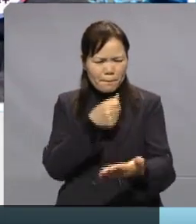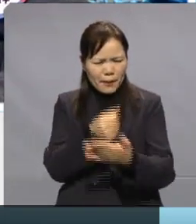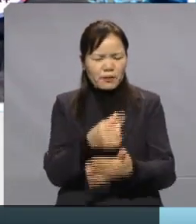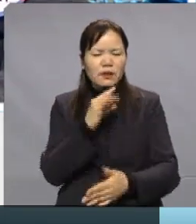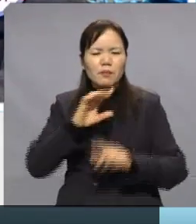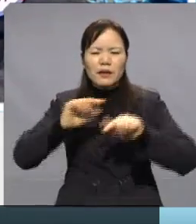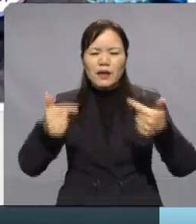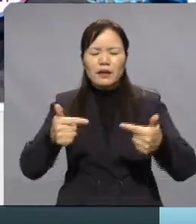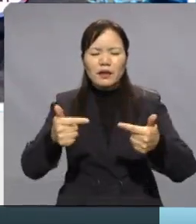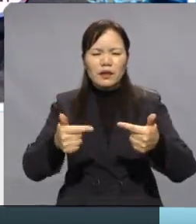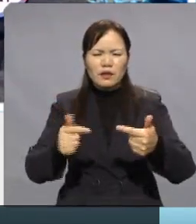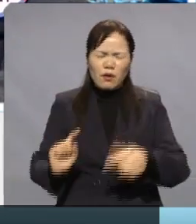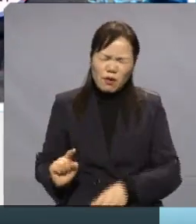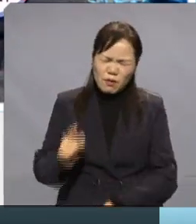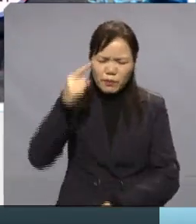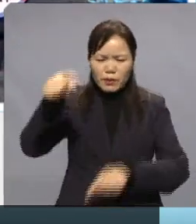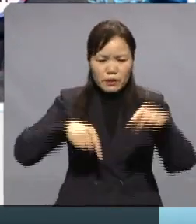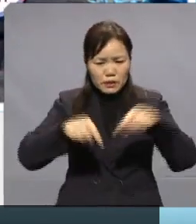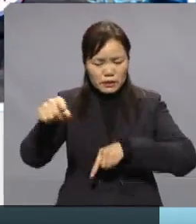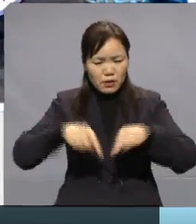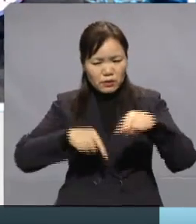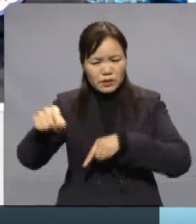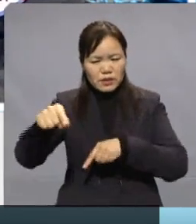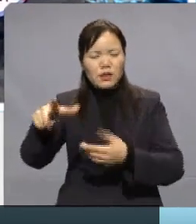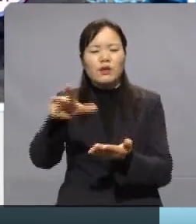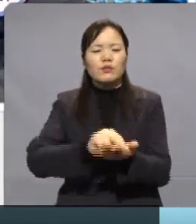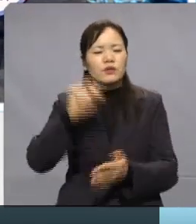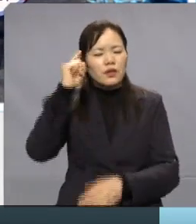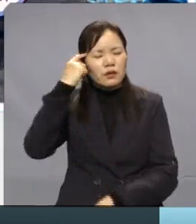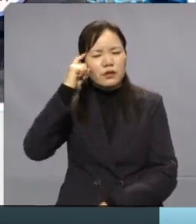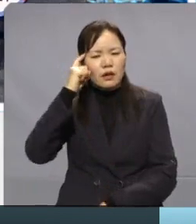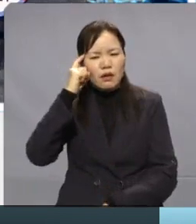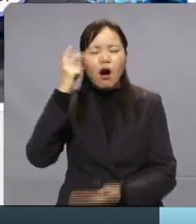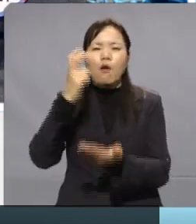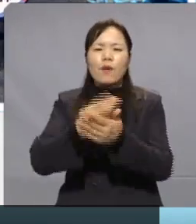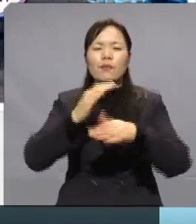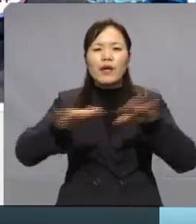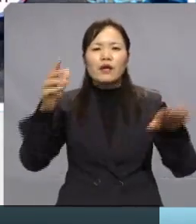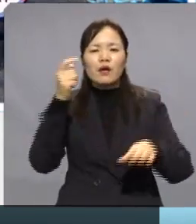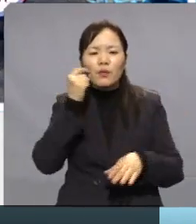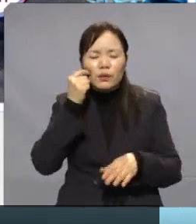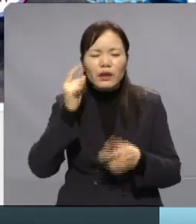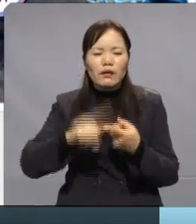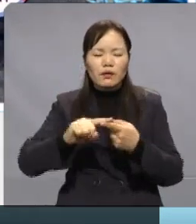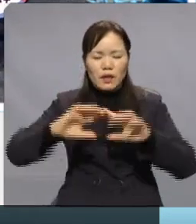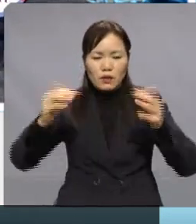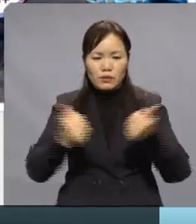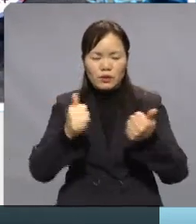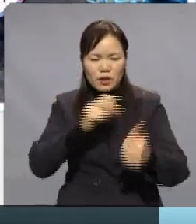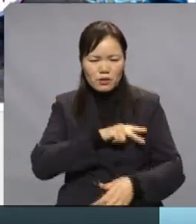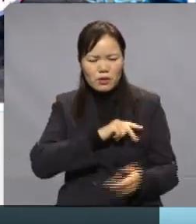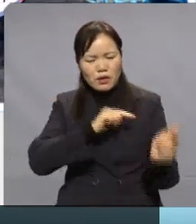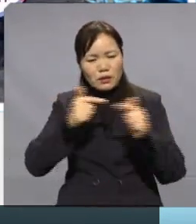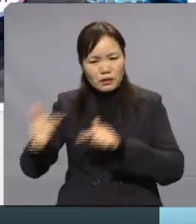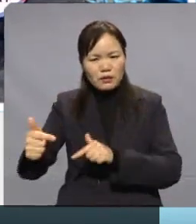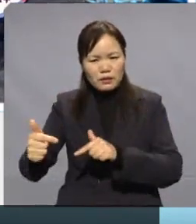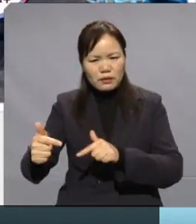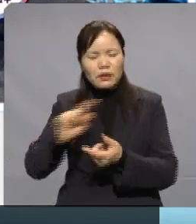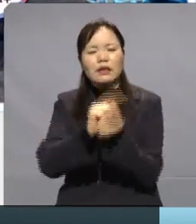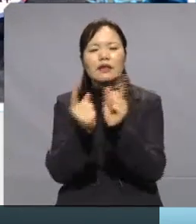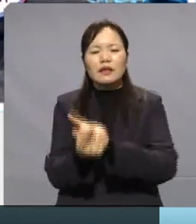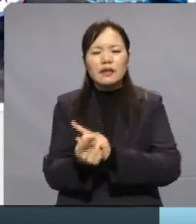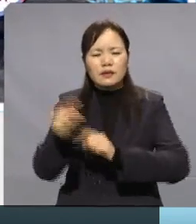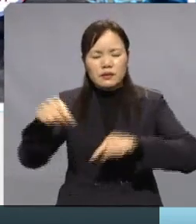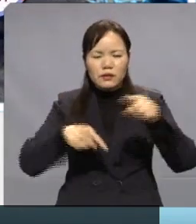행위라고 봅니다. 법이 해결하지 못하는 부분들을 국회의원들이 대리해서 정치적 결단을 내린 거다.